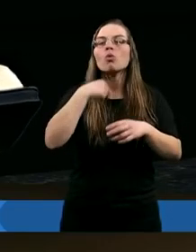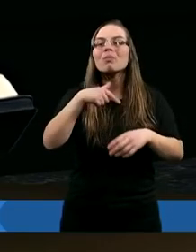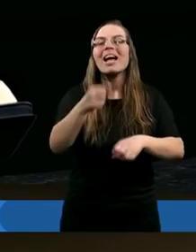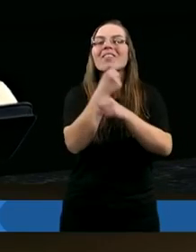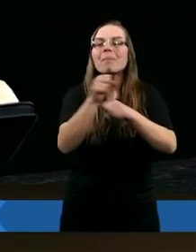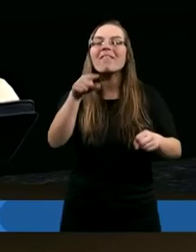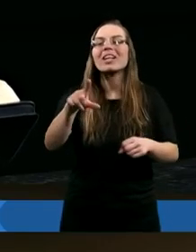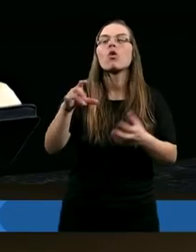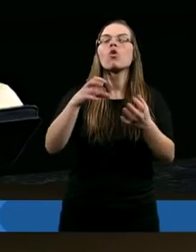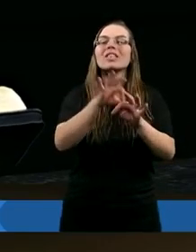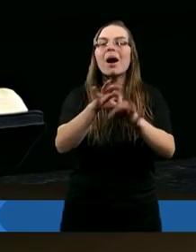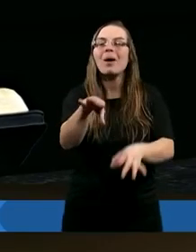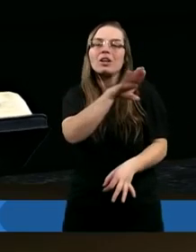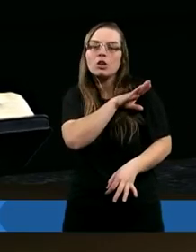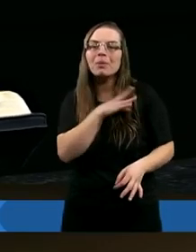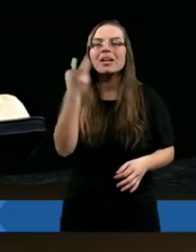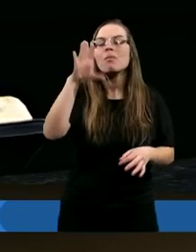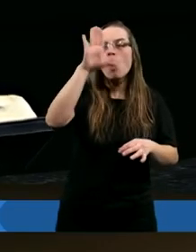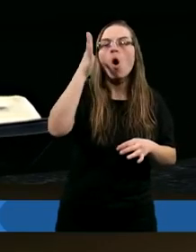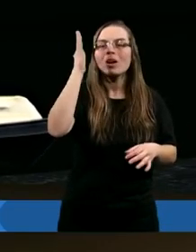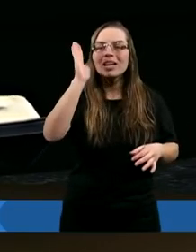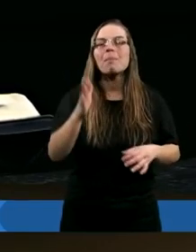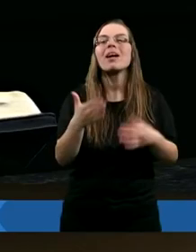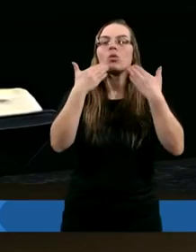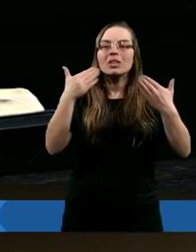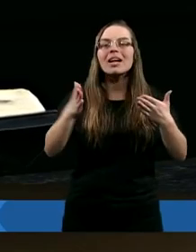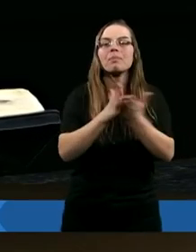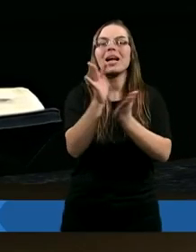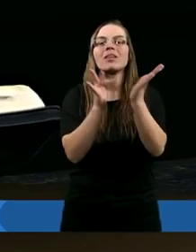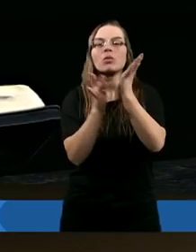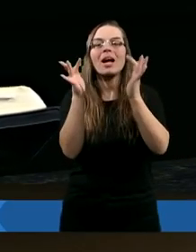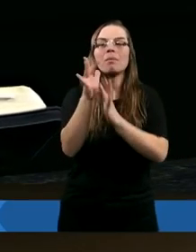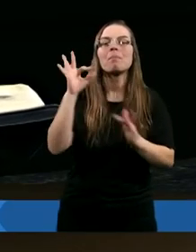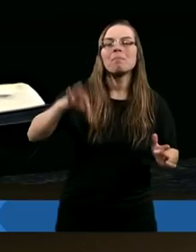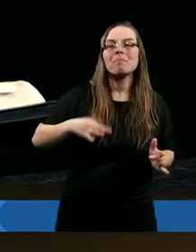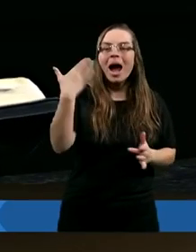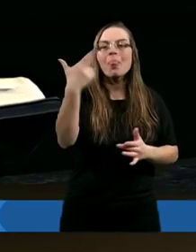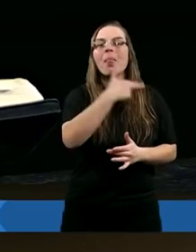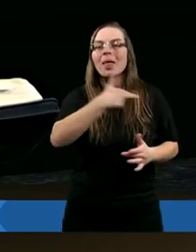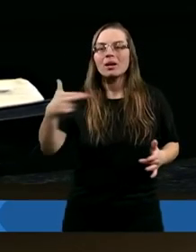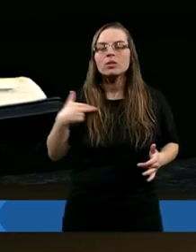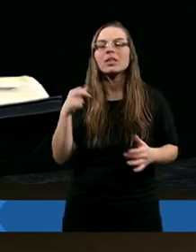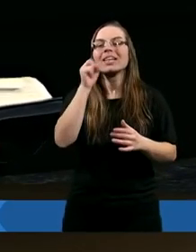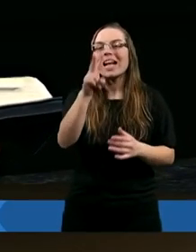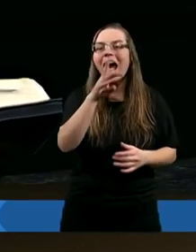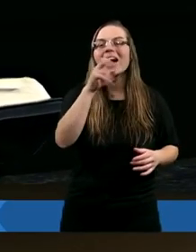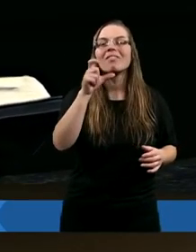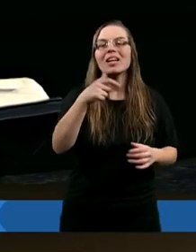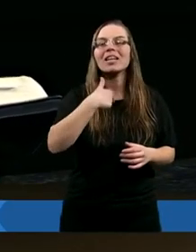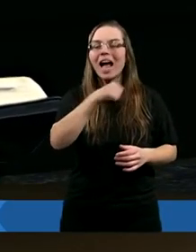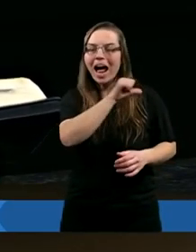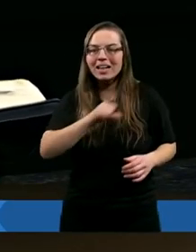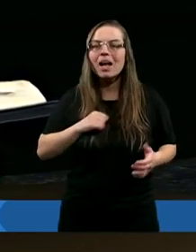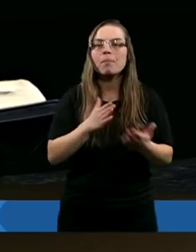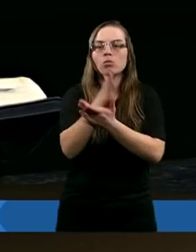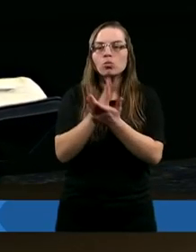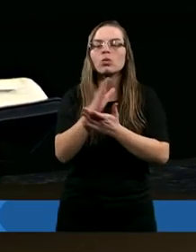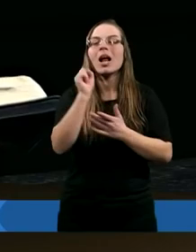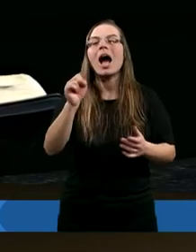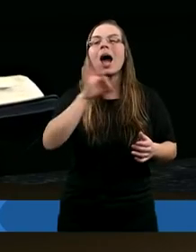tego ciała śmierci. Bogu niech będą dzięki przez Jezusa Chrystusa Pana Naszego. Tak więc ja sam